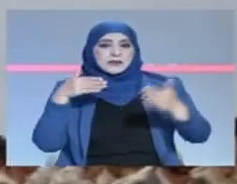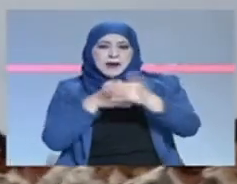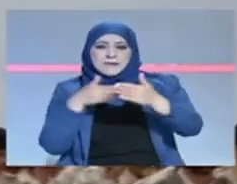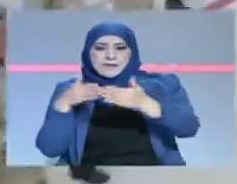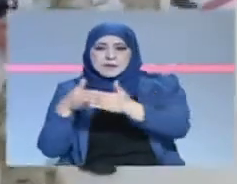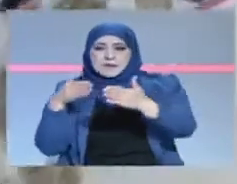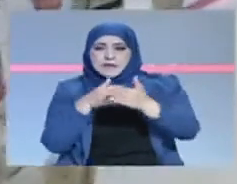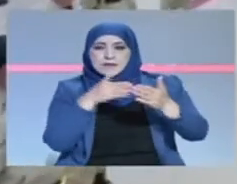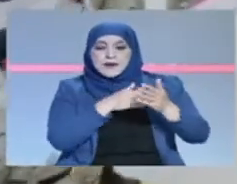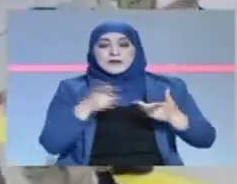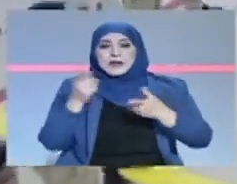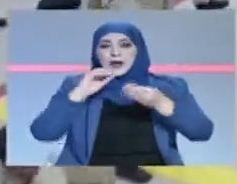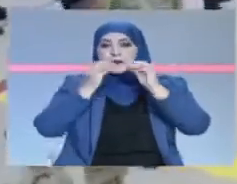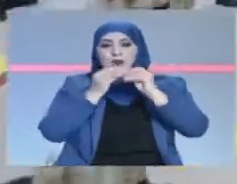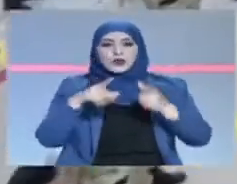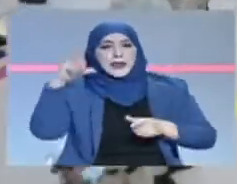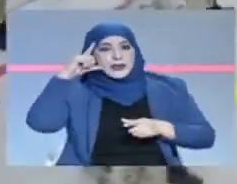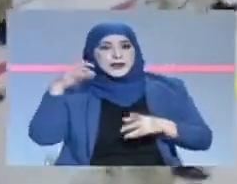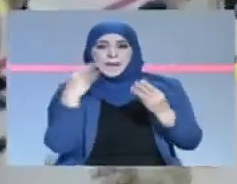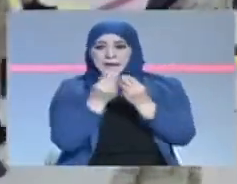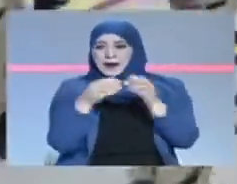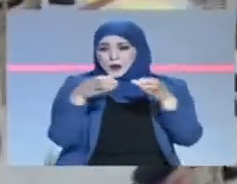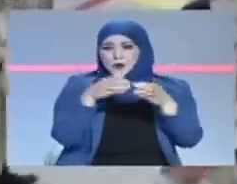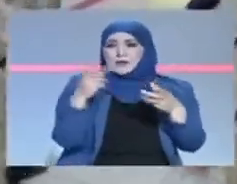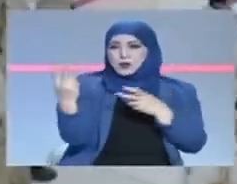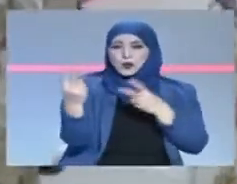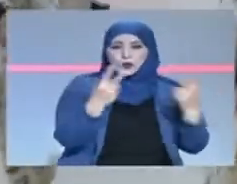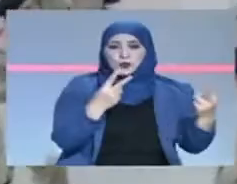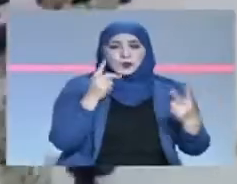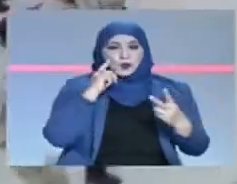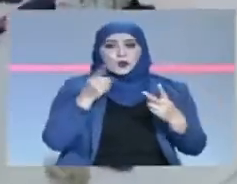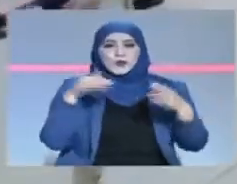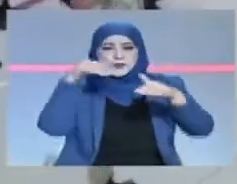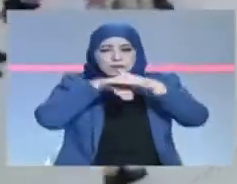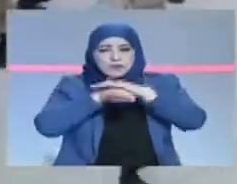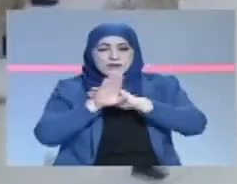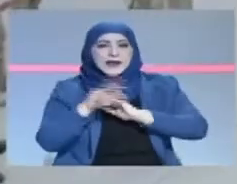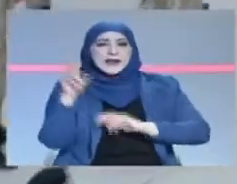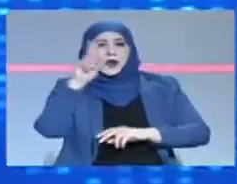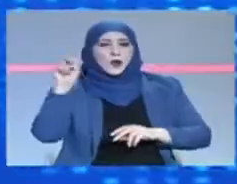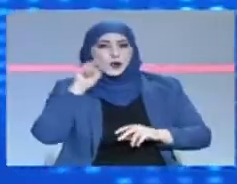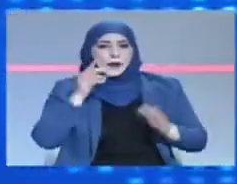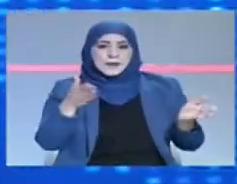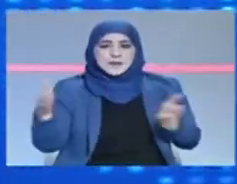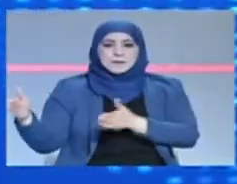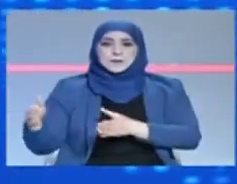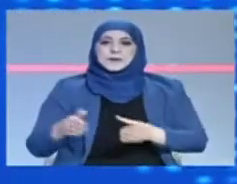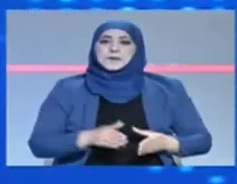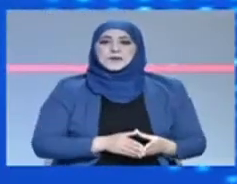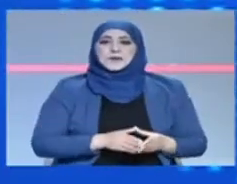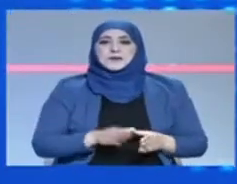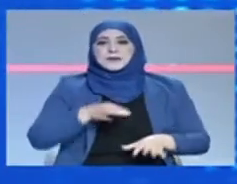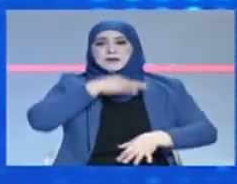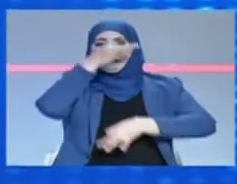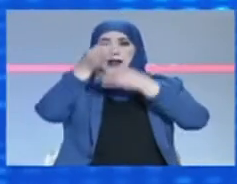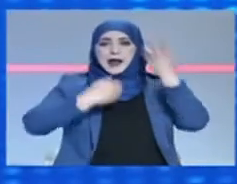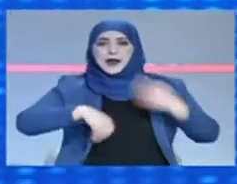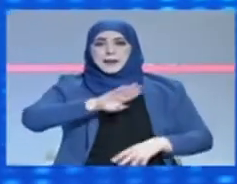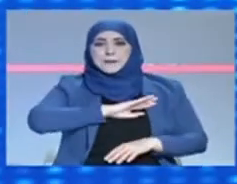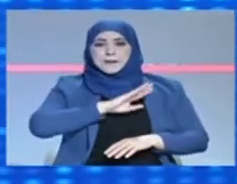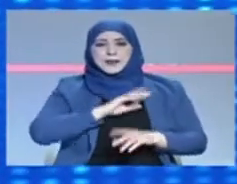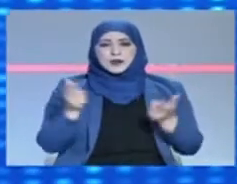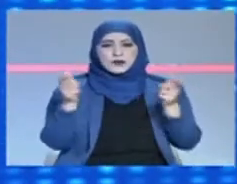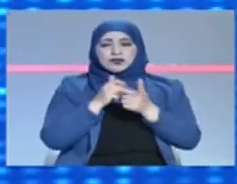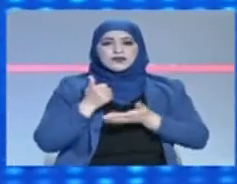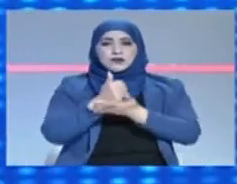تقارب ليبي ومصالحة شاملة تحت غطاء أممي. قال مسؤولو إغاثة